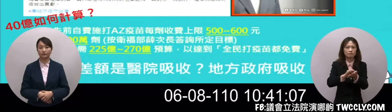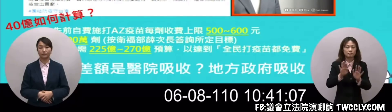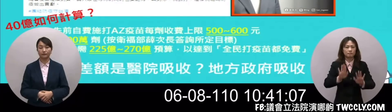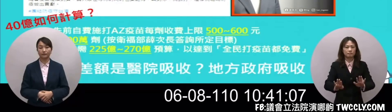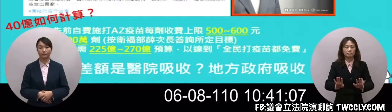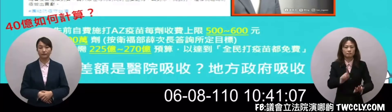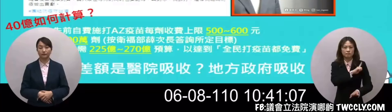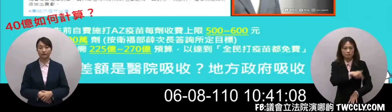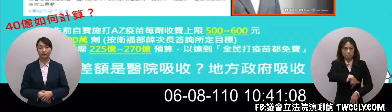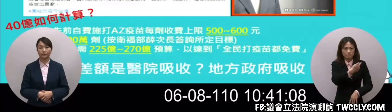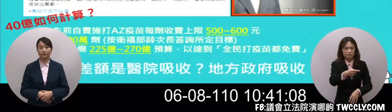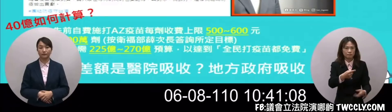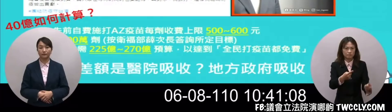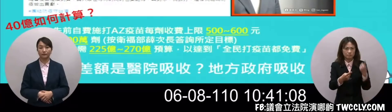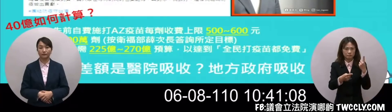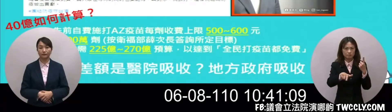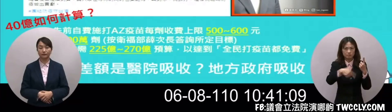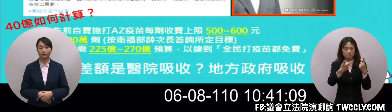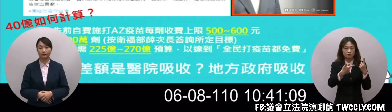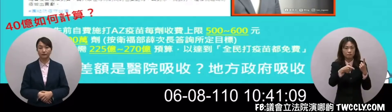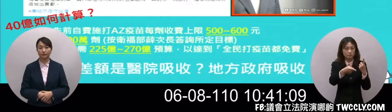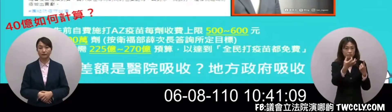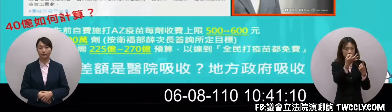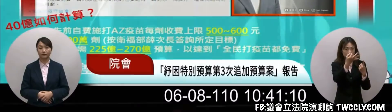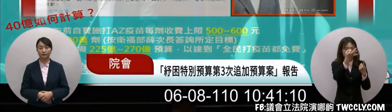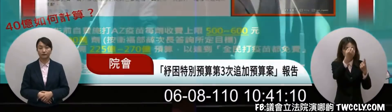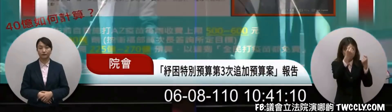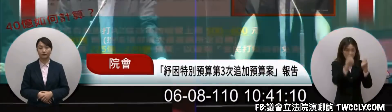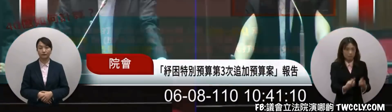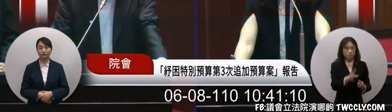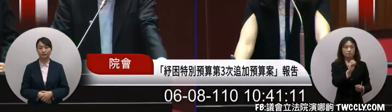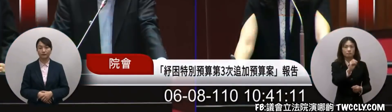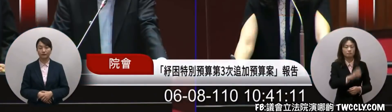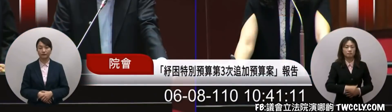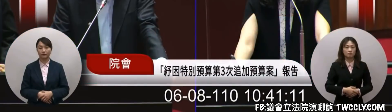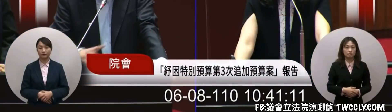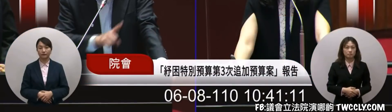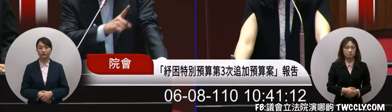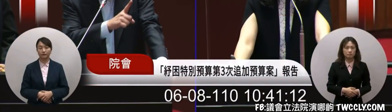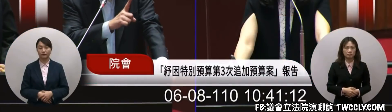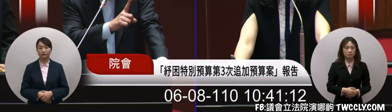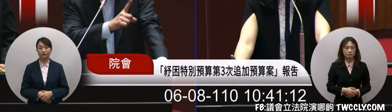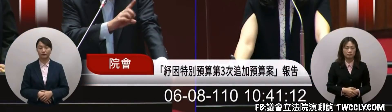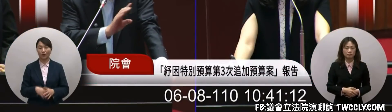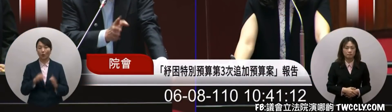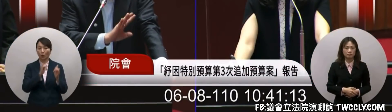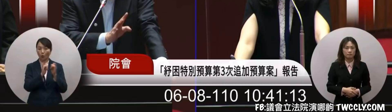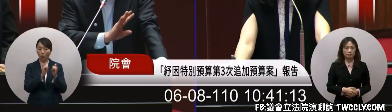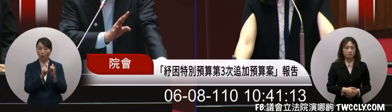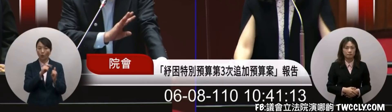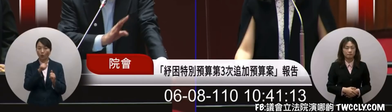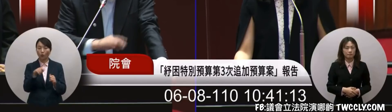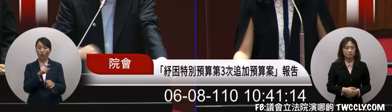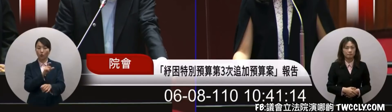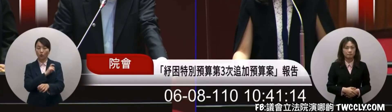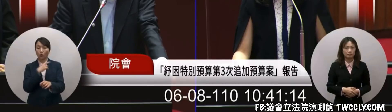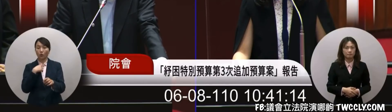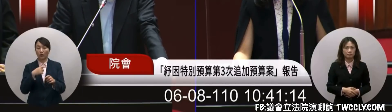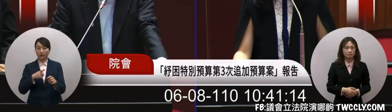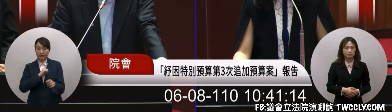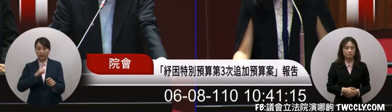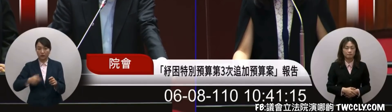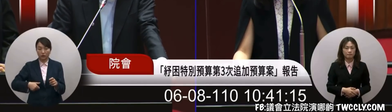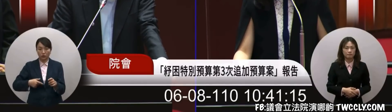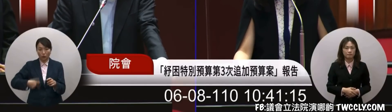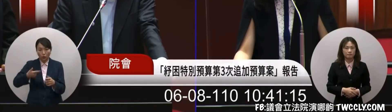费之前是一剂600元，请问你这数字有没有下降？ 如果民众打的，但是我们不是照着自费。